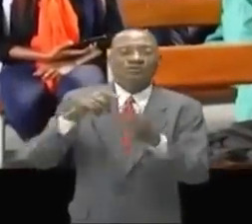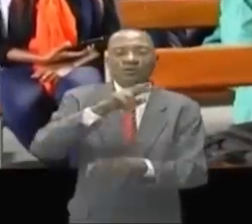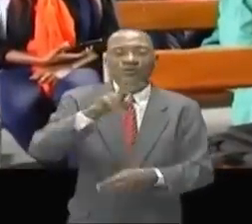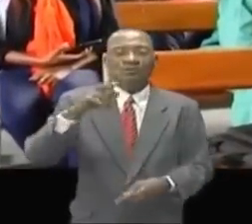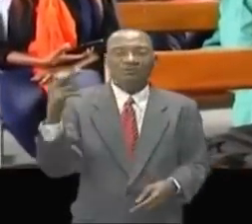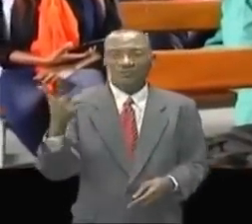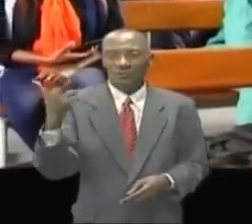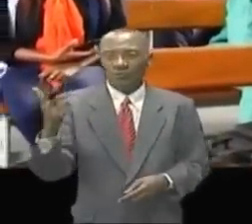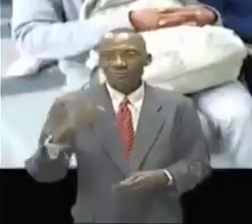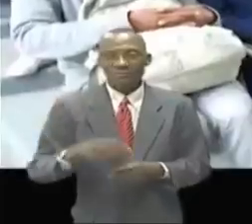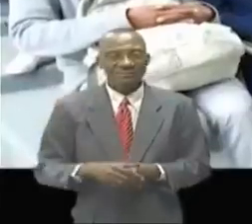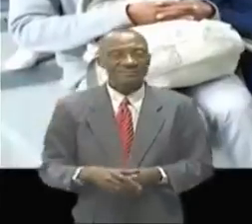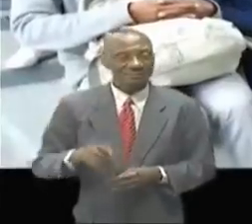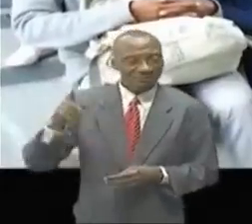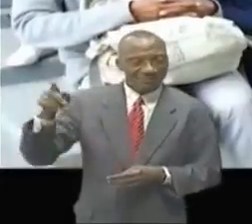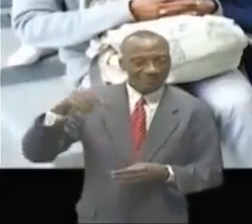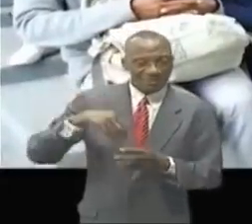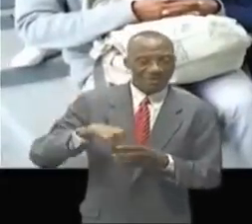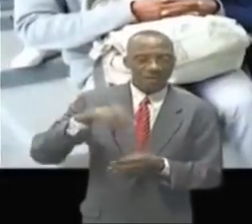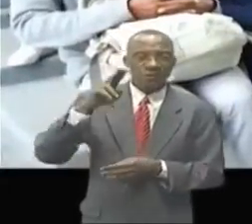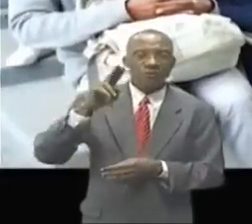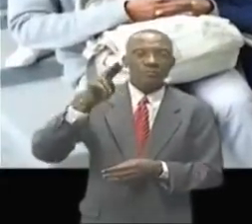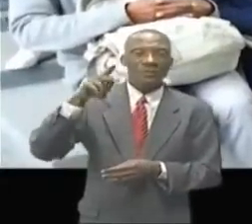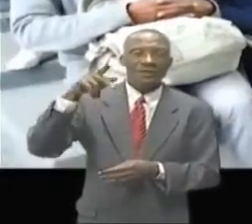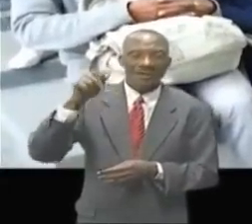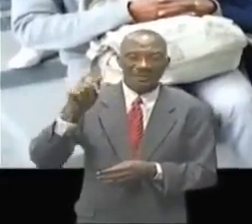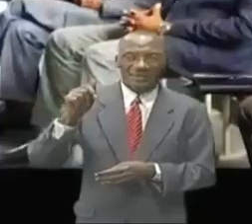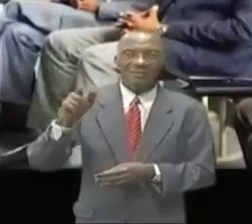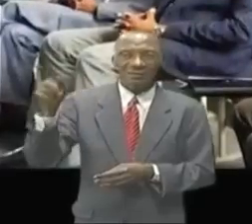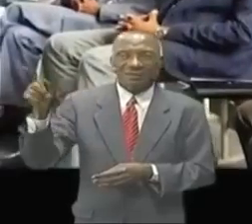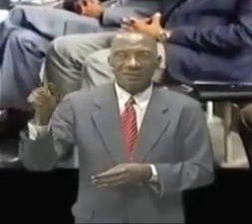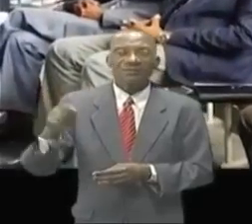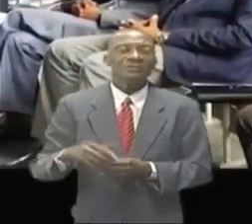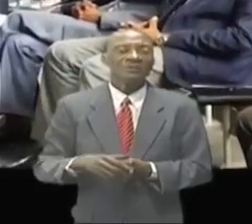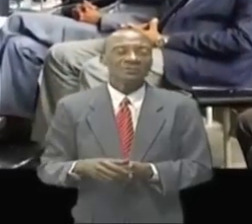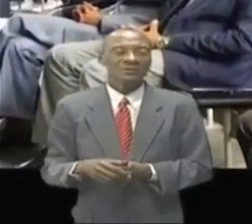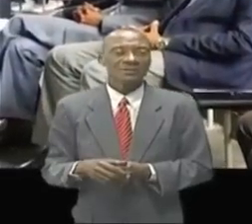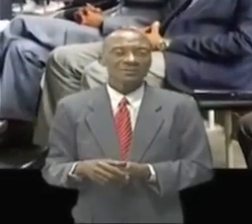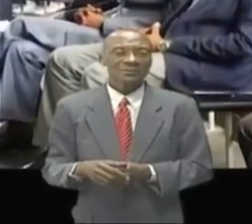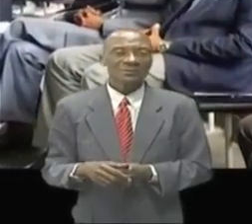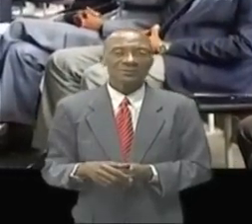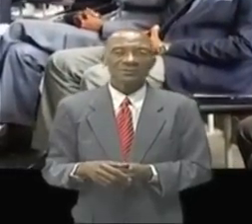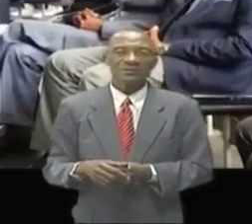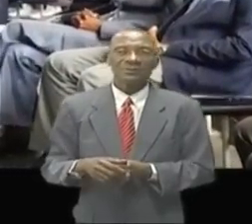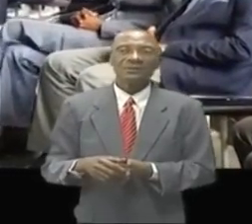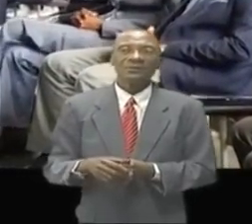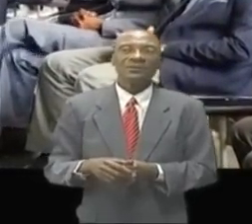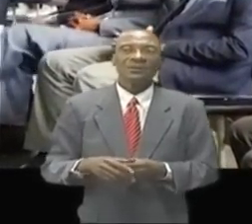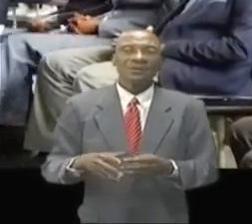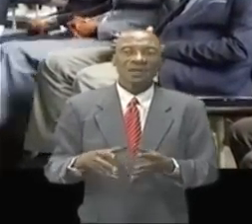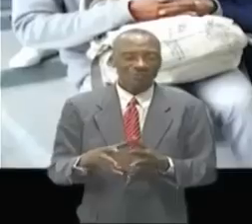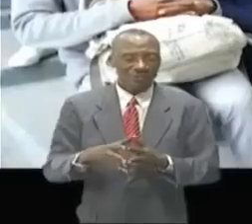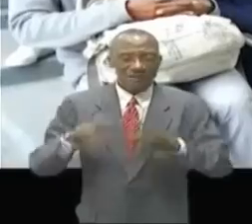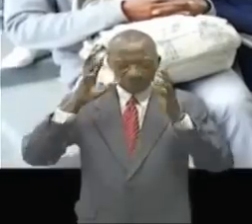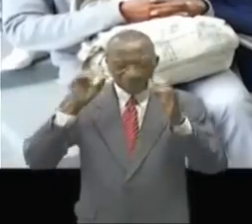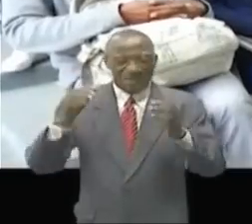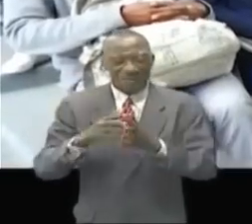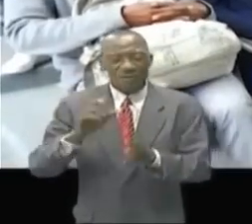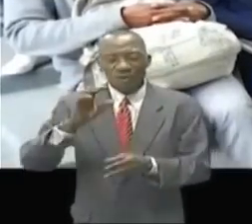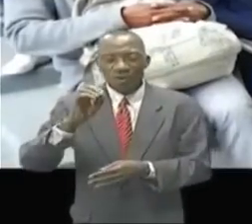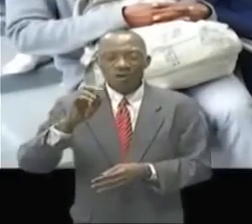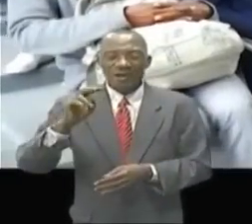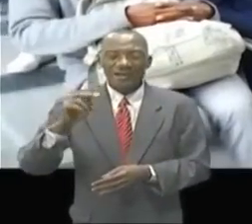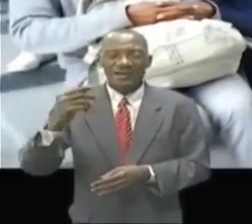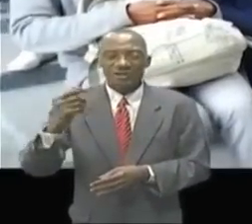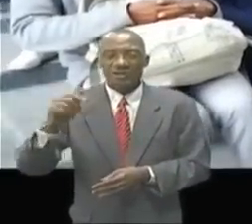l'Université pédagogique technique de Kinshasa et de l'EDAP, experts de la présidence de la République et de l'ONG Le Monde Vert ainsi que